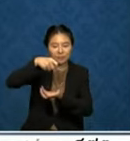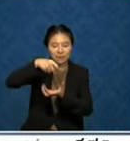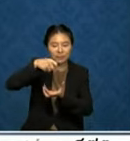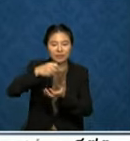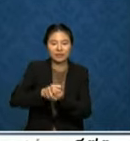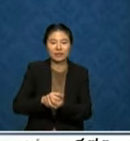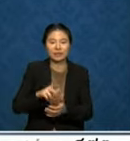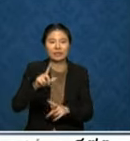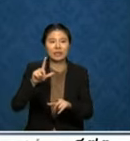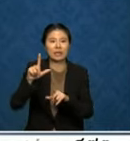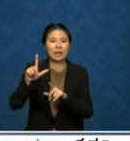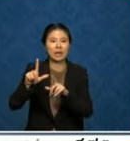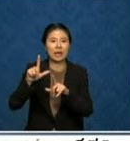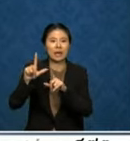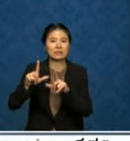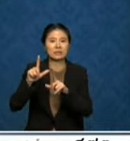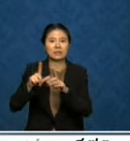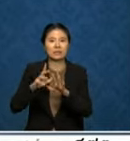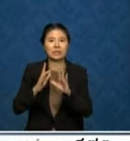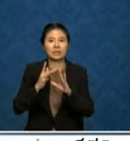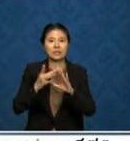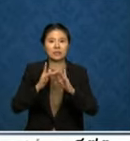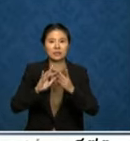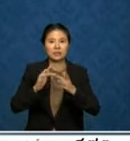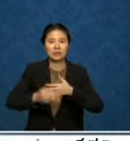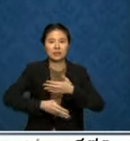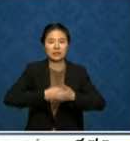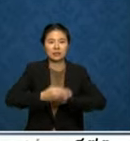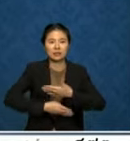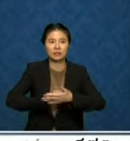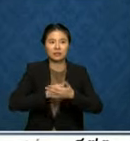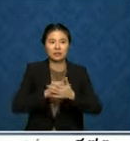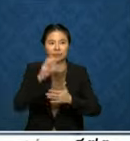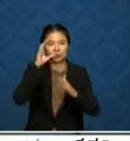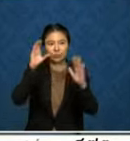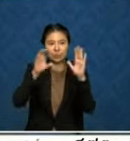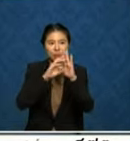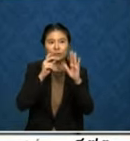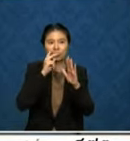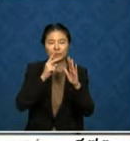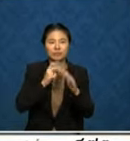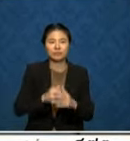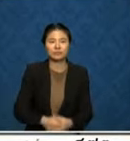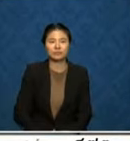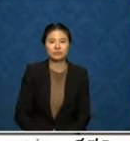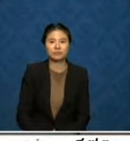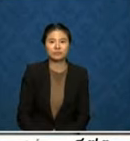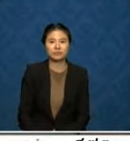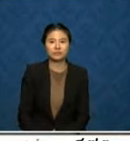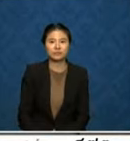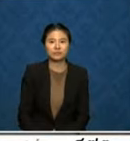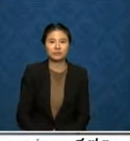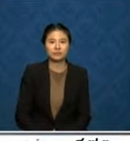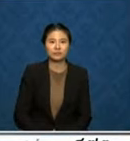ดูตั้งแต่อันแรกไปขอสไลด์แรกก่อนนะฮะขอกลับไปสไลด์แรกนิดหนึ่งนะฮะ